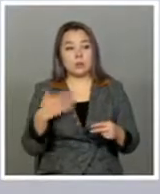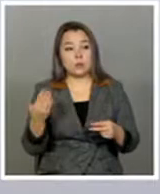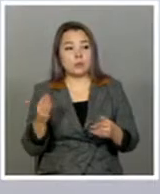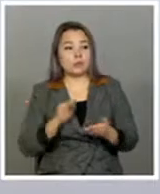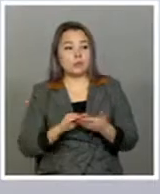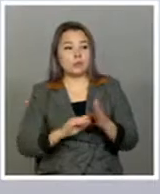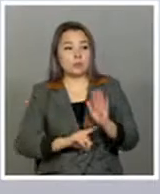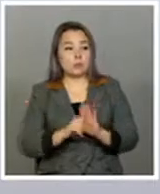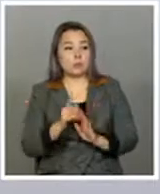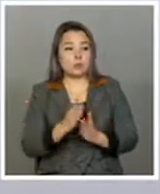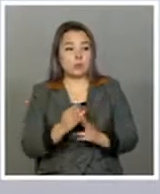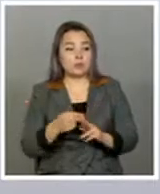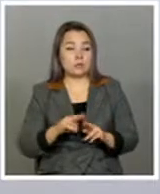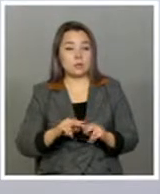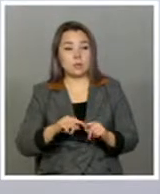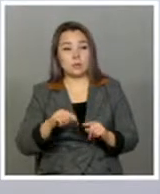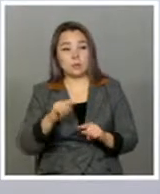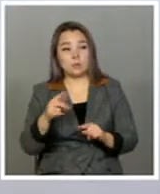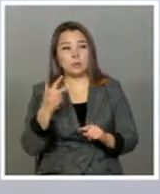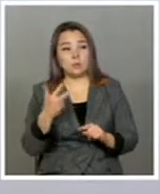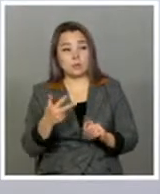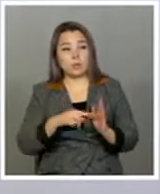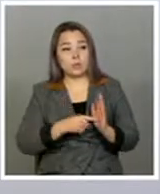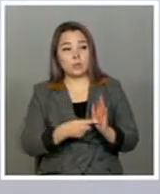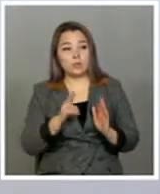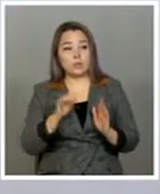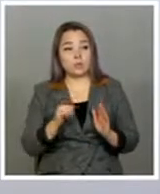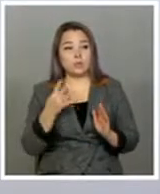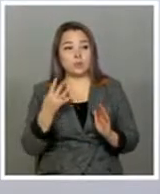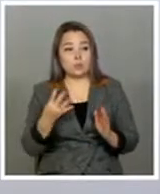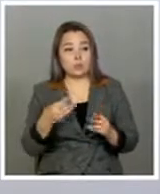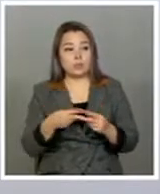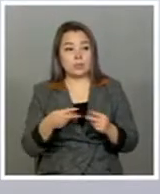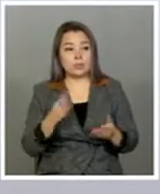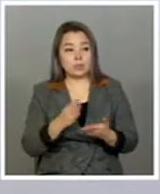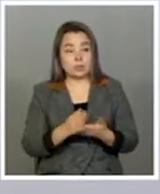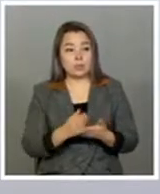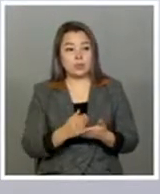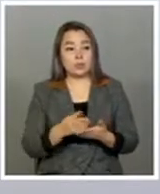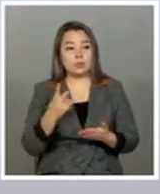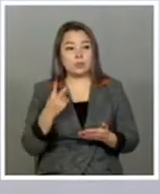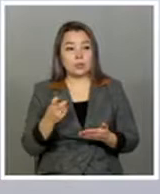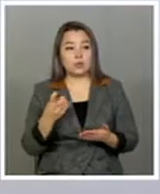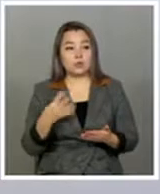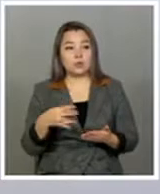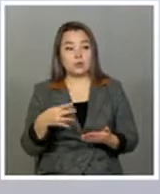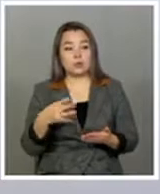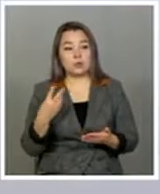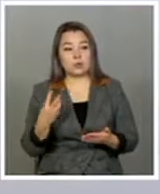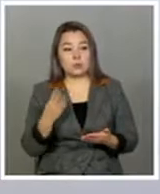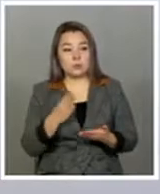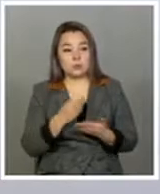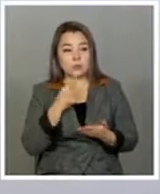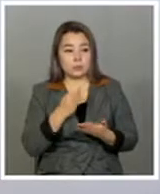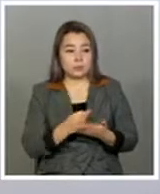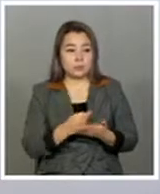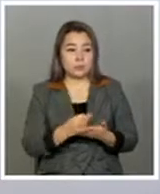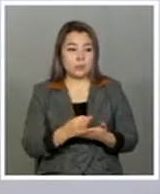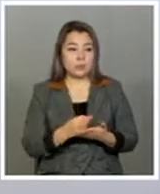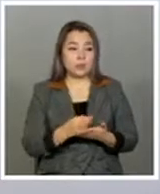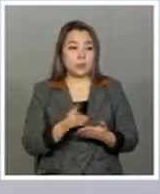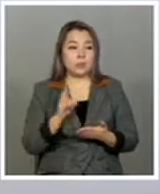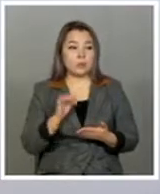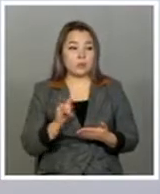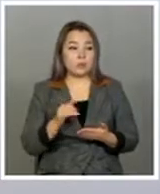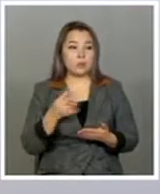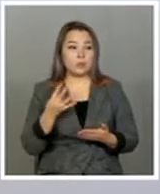жазамыз. Сонда түбірасты 3 көбейтілген Q-дың 4 дәрежесі тең түбірастында 243. Q-дың